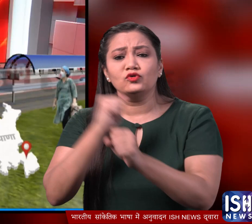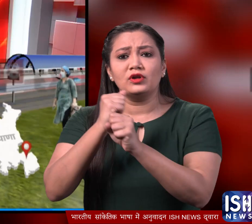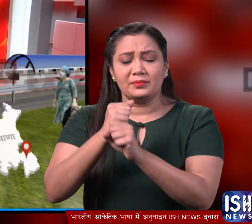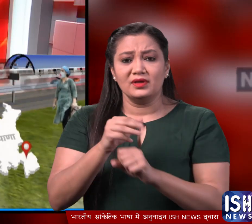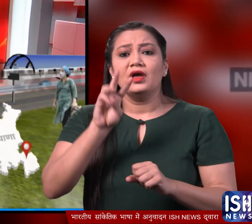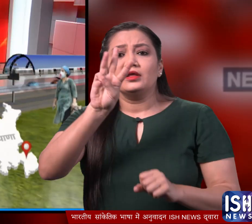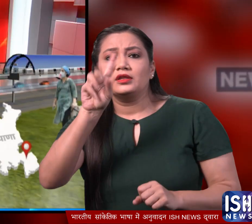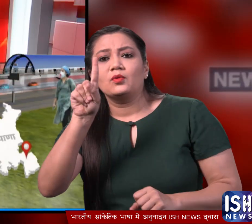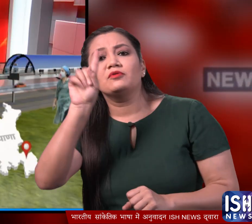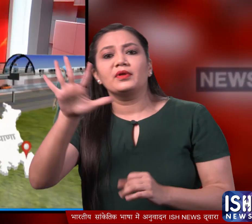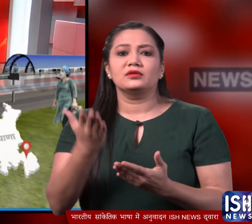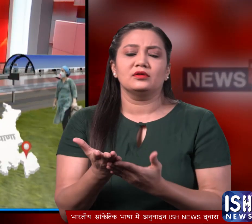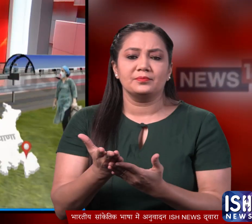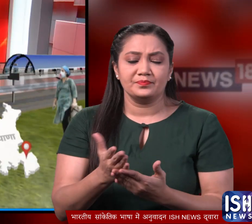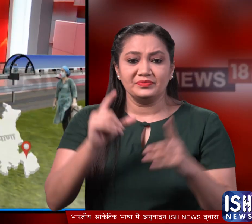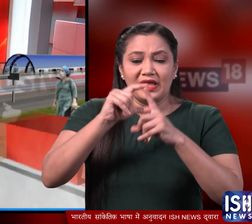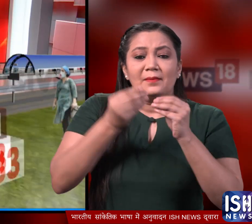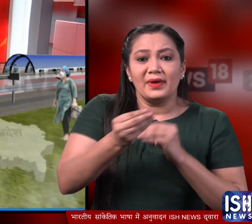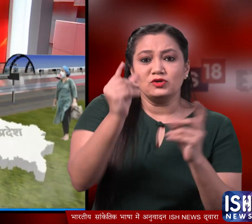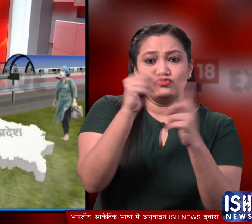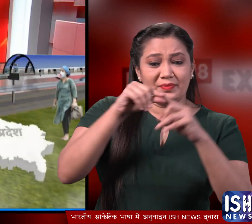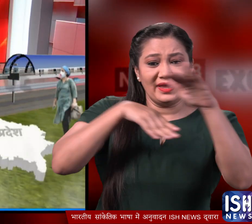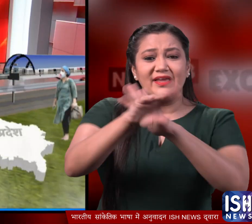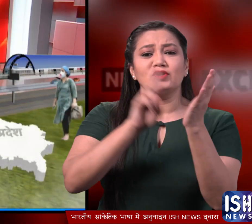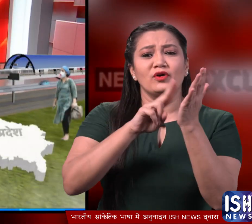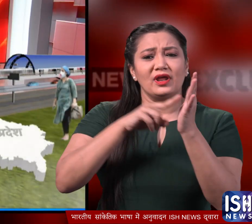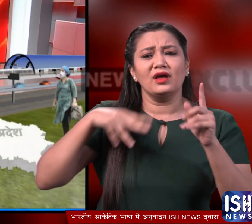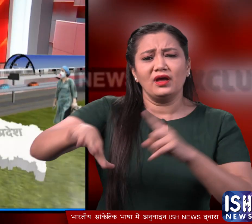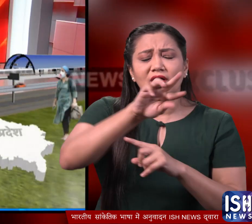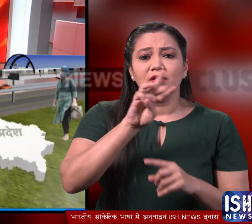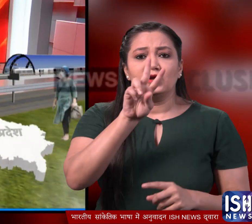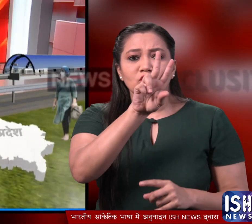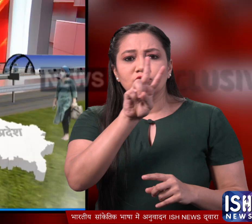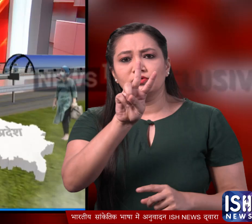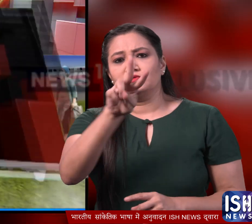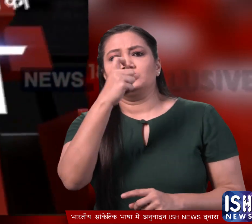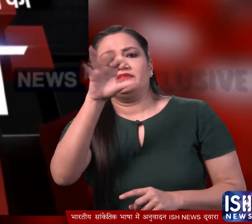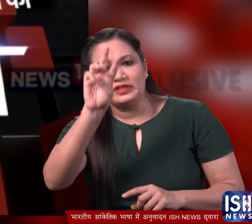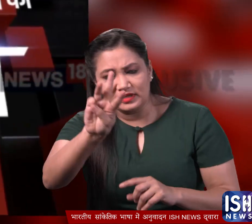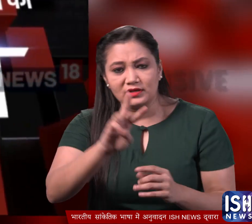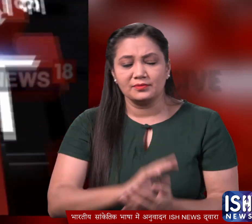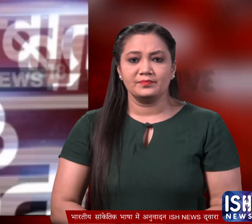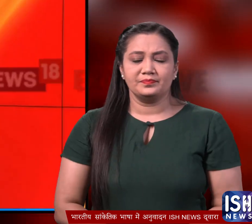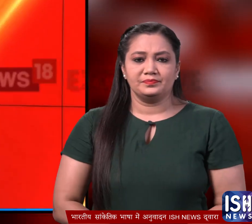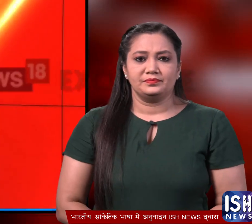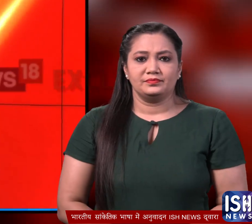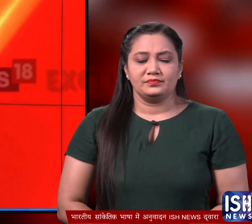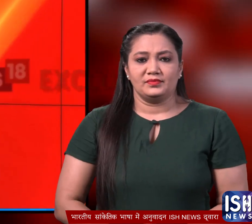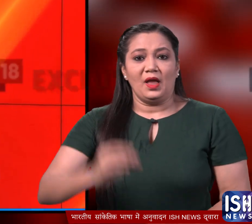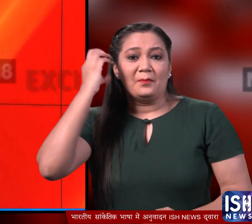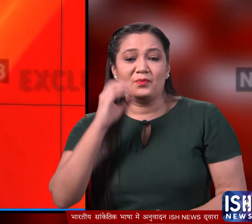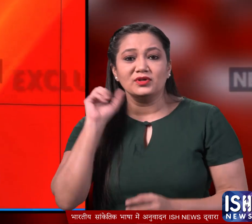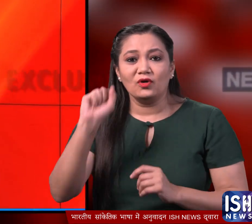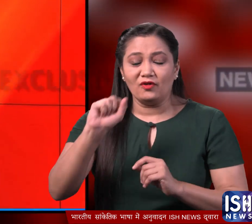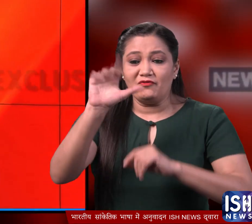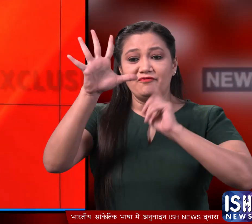کا ستر 315 پر پہنچ گیا جبکہ دلی کے پاس یو پی کے نویڈا میں ائر کالٹی انڈیکس 283 ریکارڈ کیا گیا پردھان منتری نرینڈ